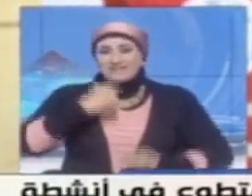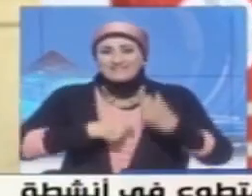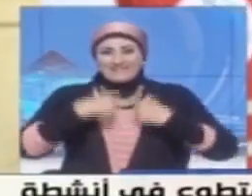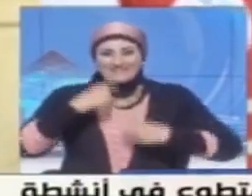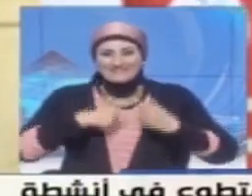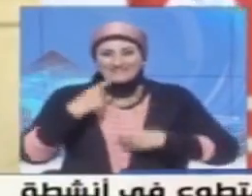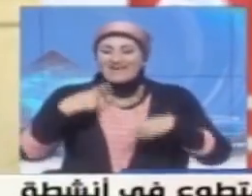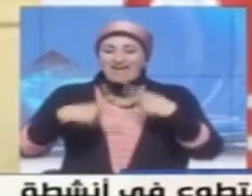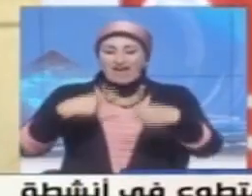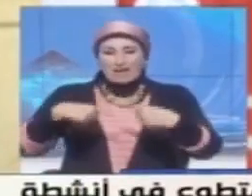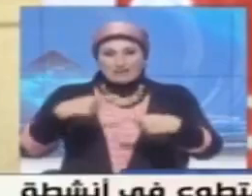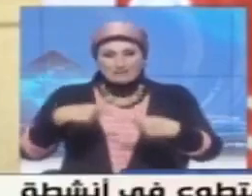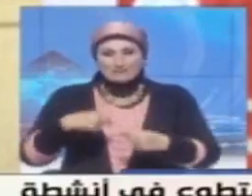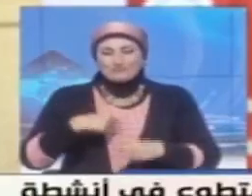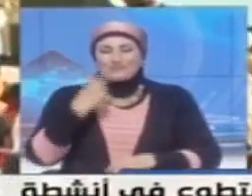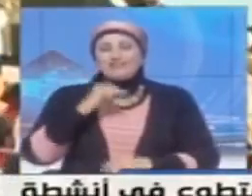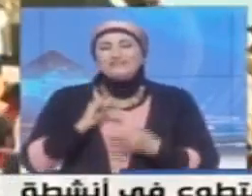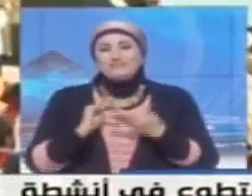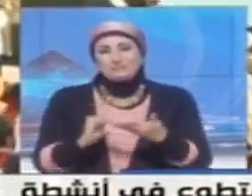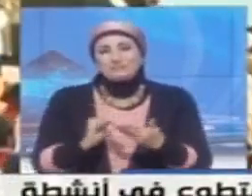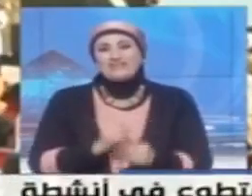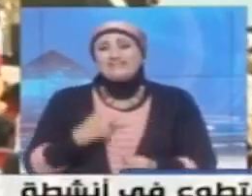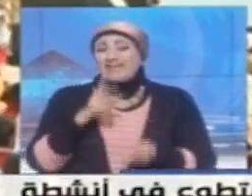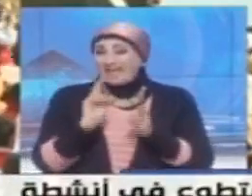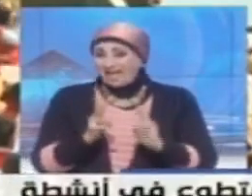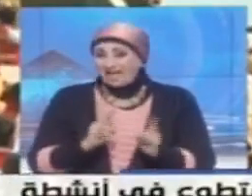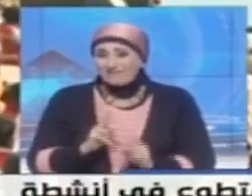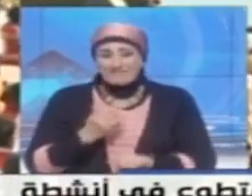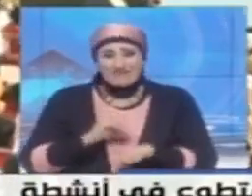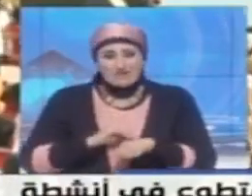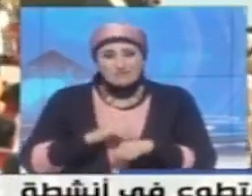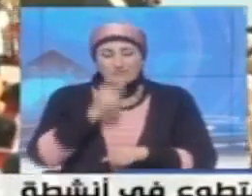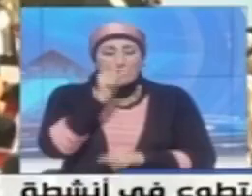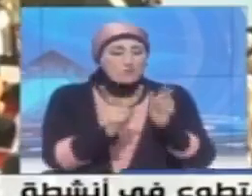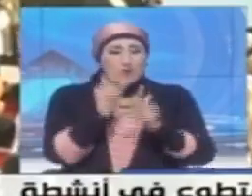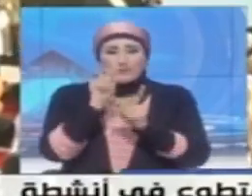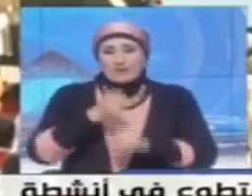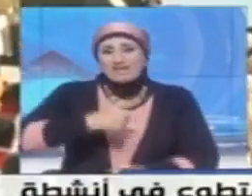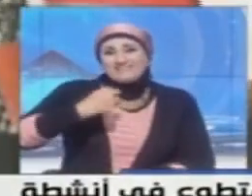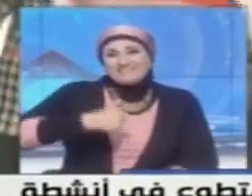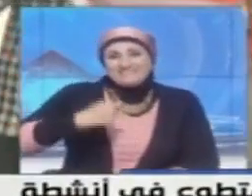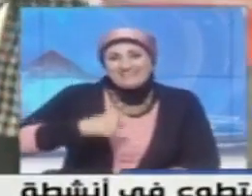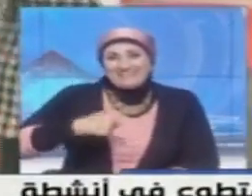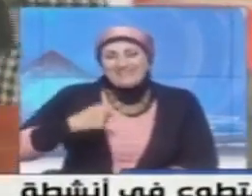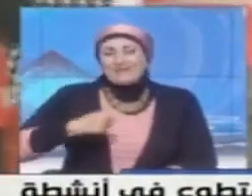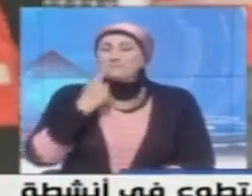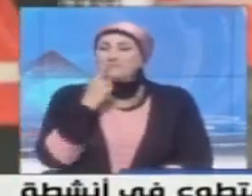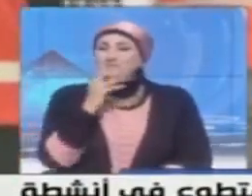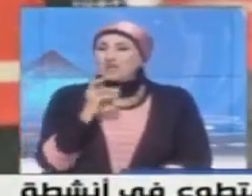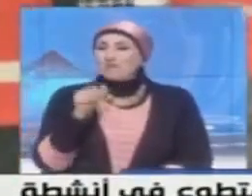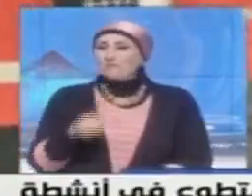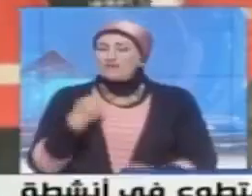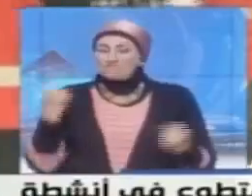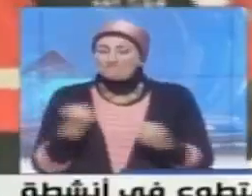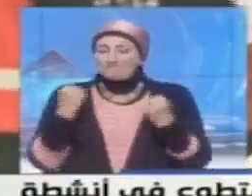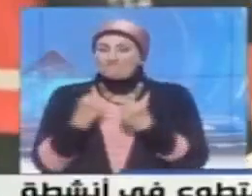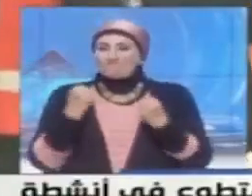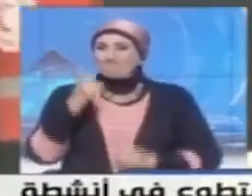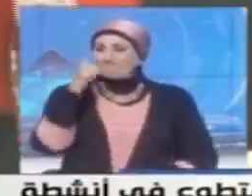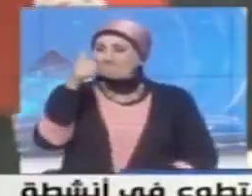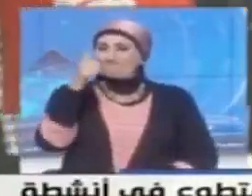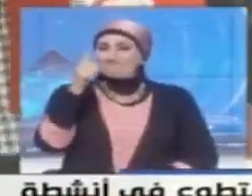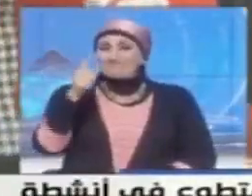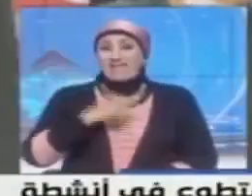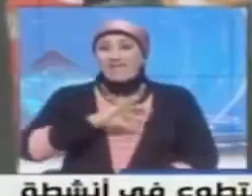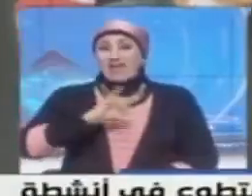يكملوا المسيرة الإنسانية بتاعته. الاحتفال تضمن تكريم عدد كبير من المتطوعين الشباب الأكثر نشاطا وتميزا على